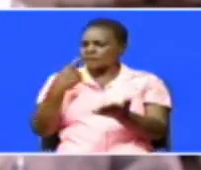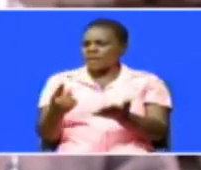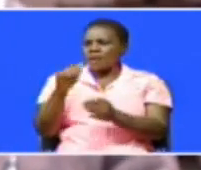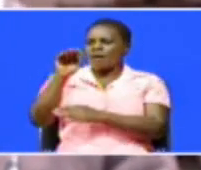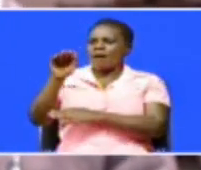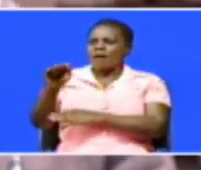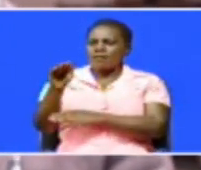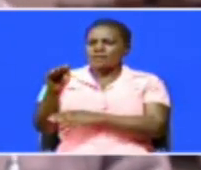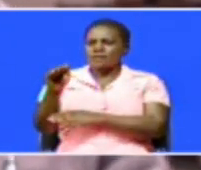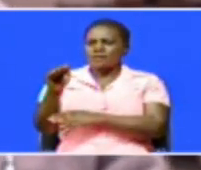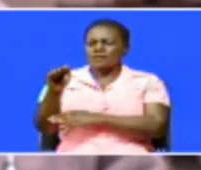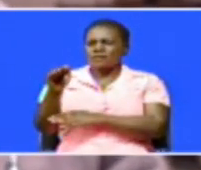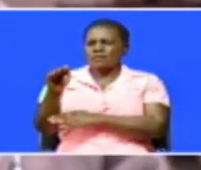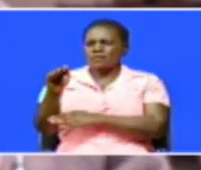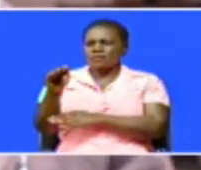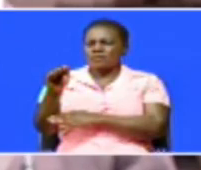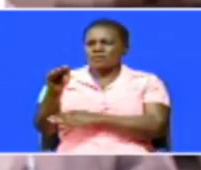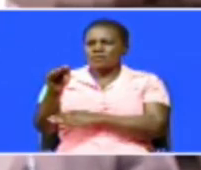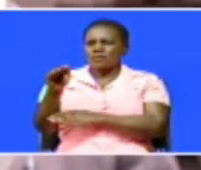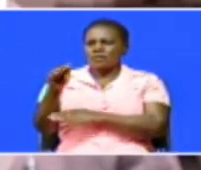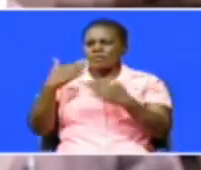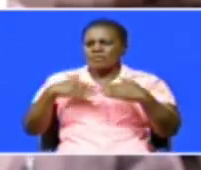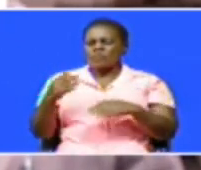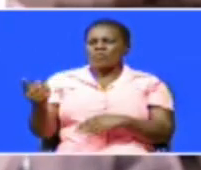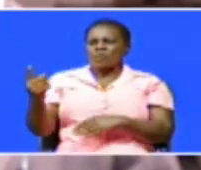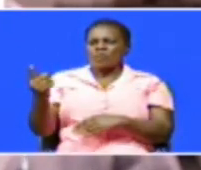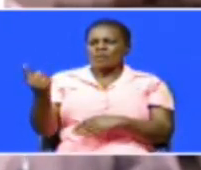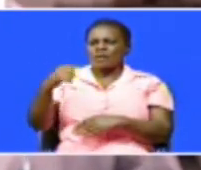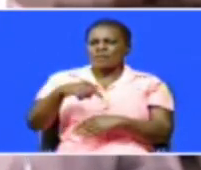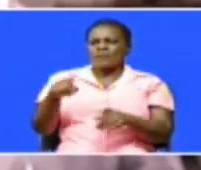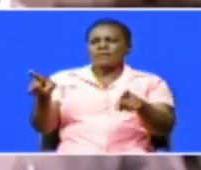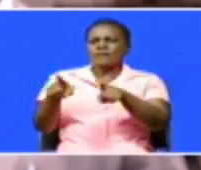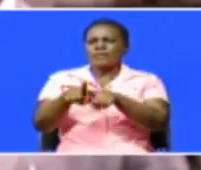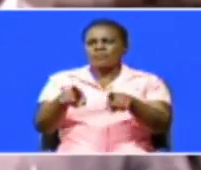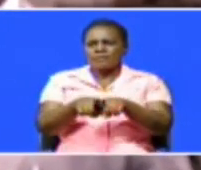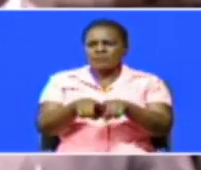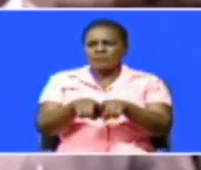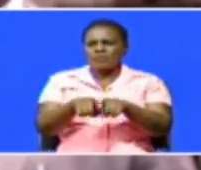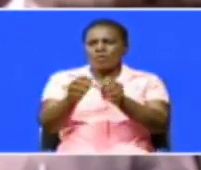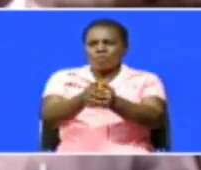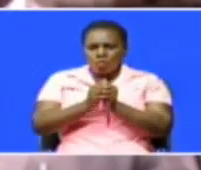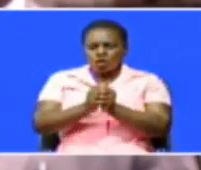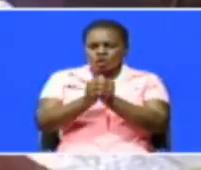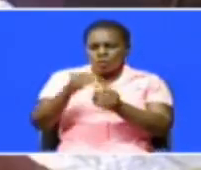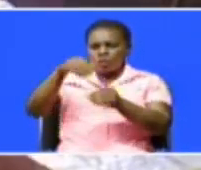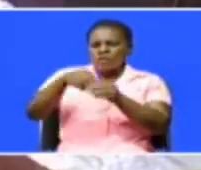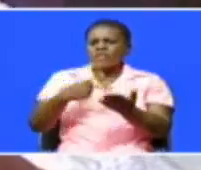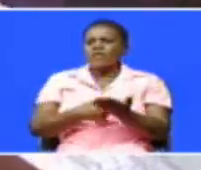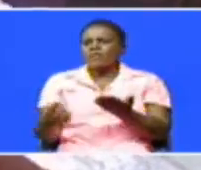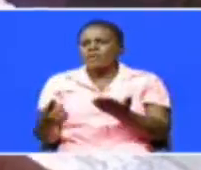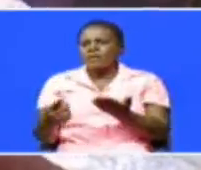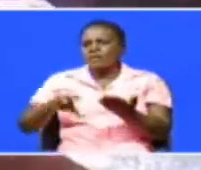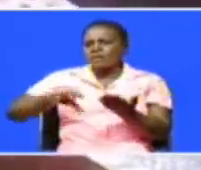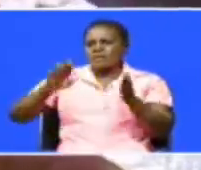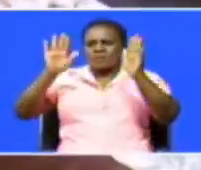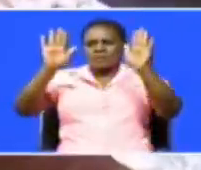tunaomba kwamba watu wajimudu waweze kuingia kwa nyumba ya Mungu na vile vile wafanye ibada katikati ya wiki. Katika kaunti